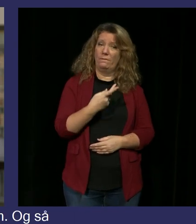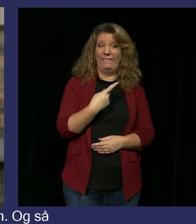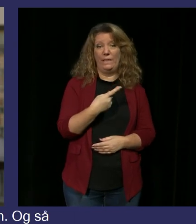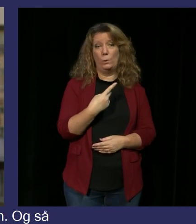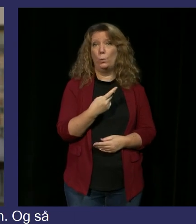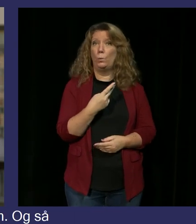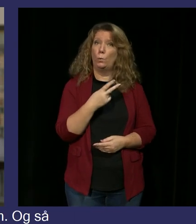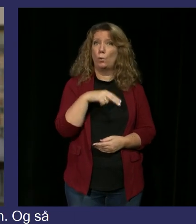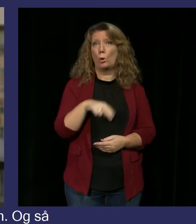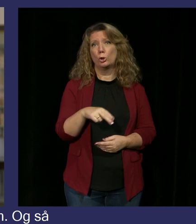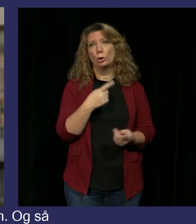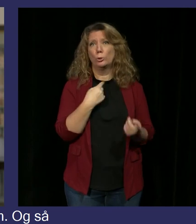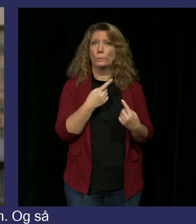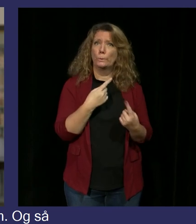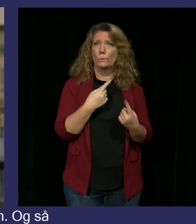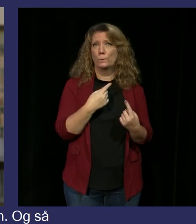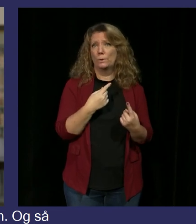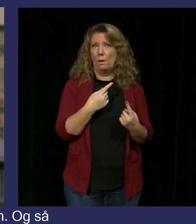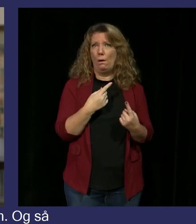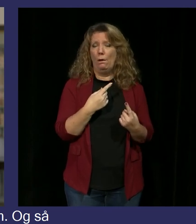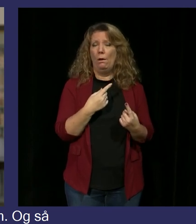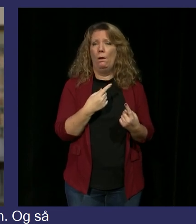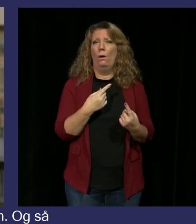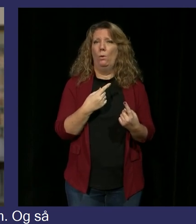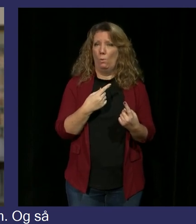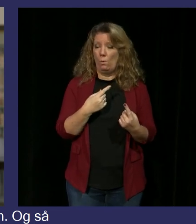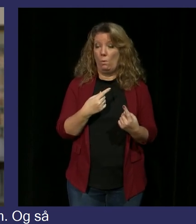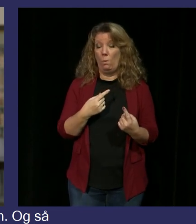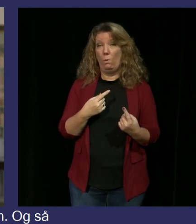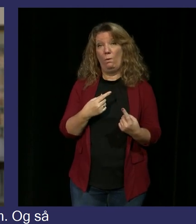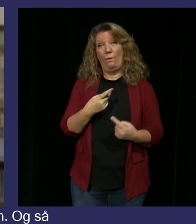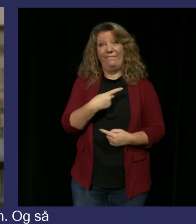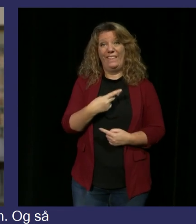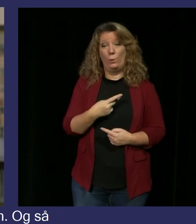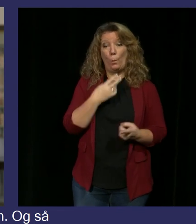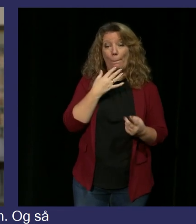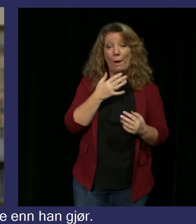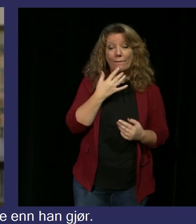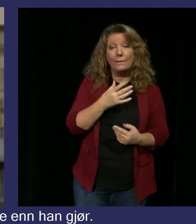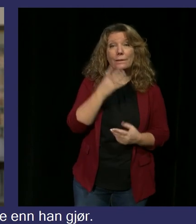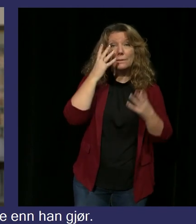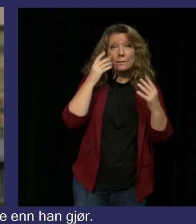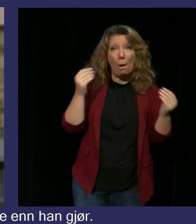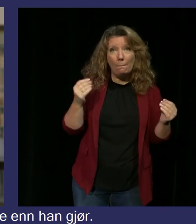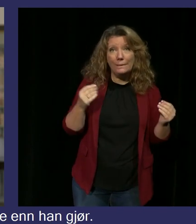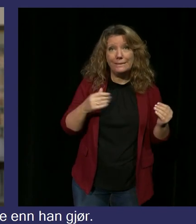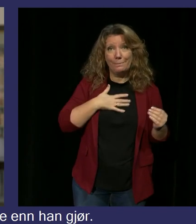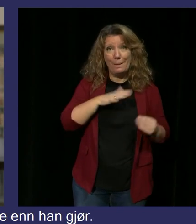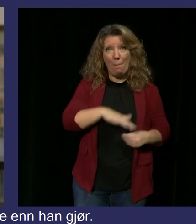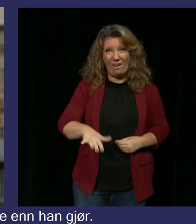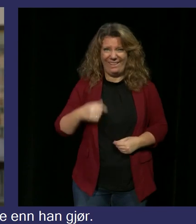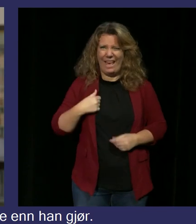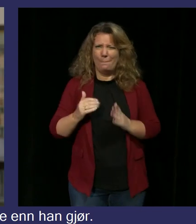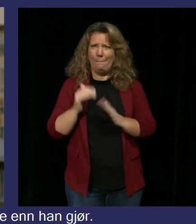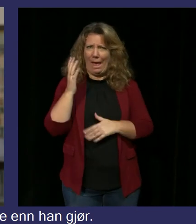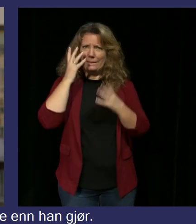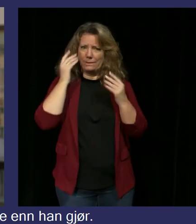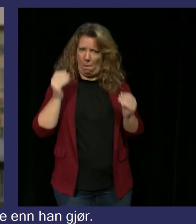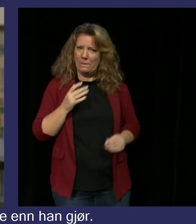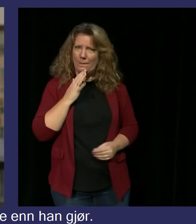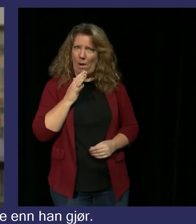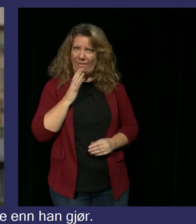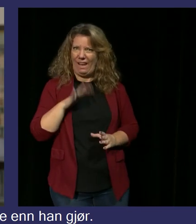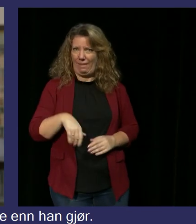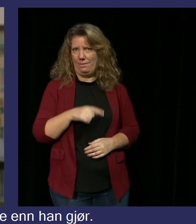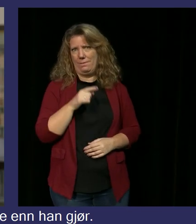snakker norsk oss imellom, og så snakker vi samisk til ungene våre. Jeg snakker mer samisk til ungene våre